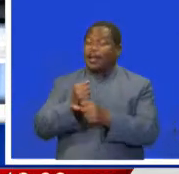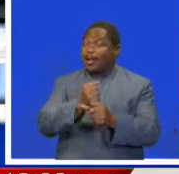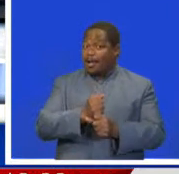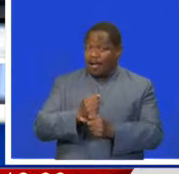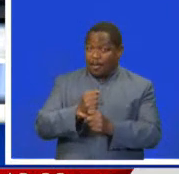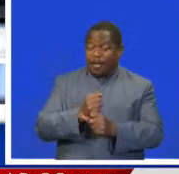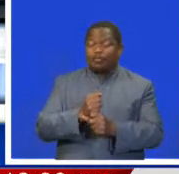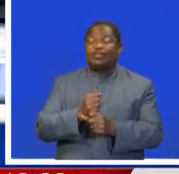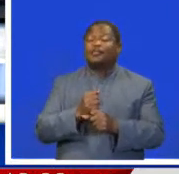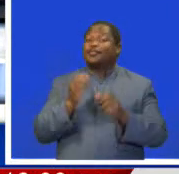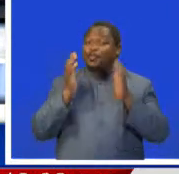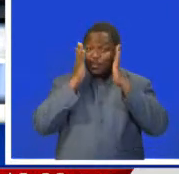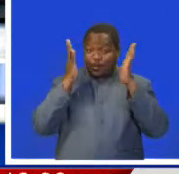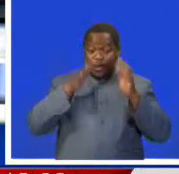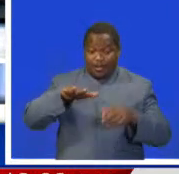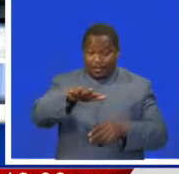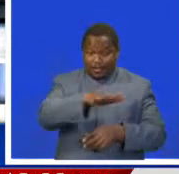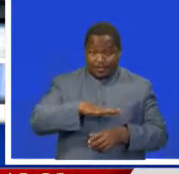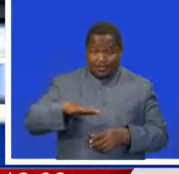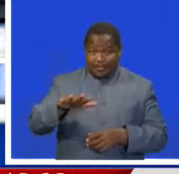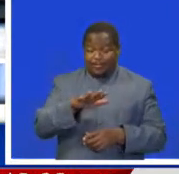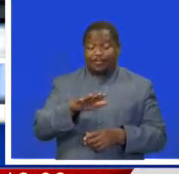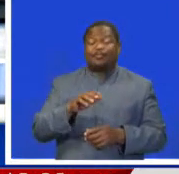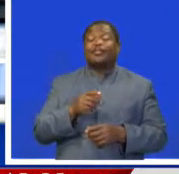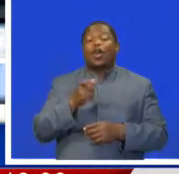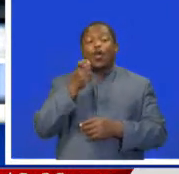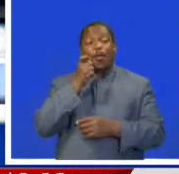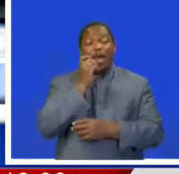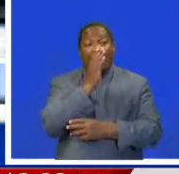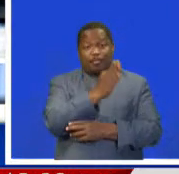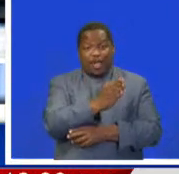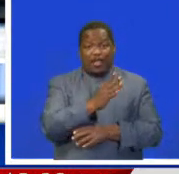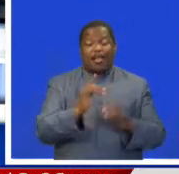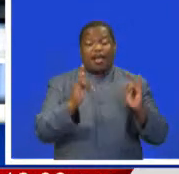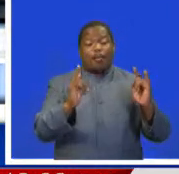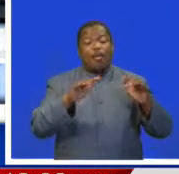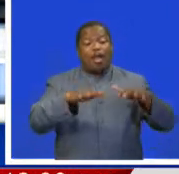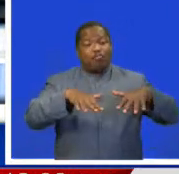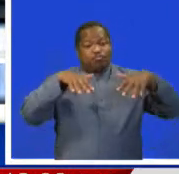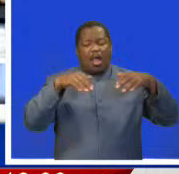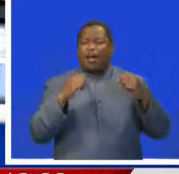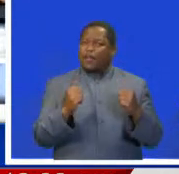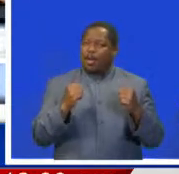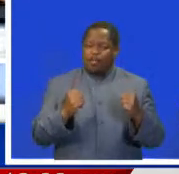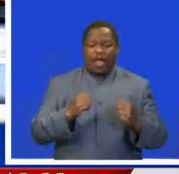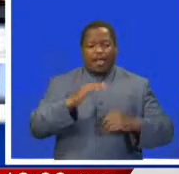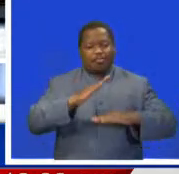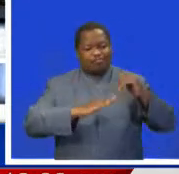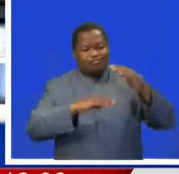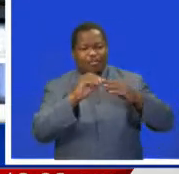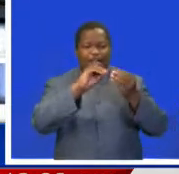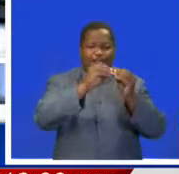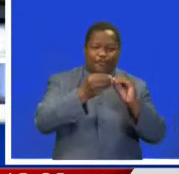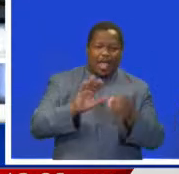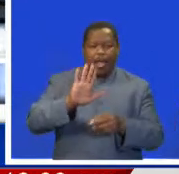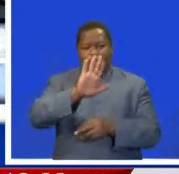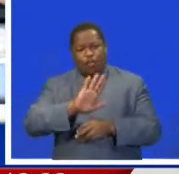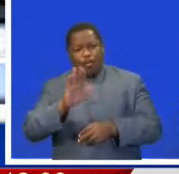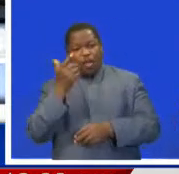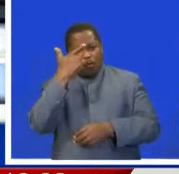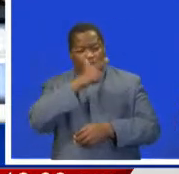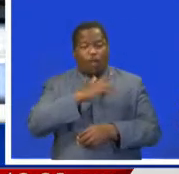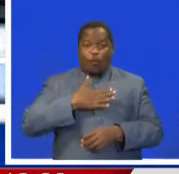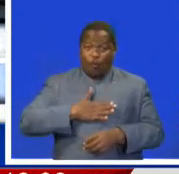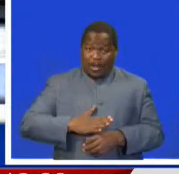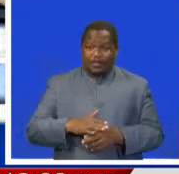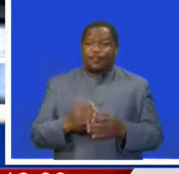besibuka sicela ukubuka khona lapha even tindzaba taye somhlolo national stadium solo kuyachubeka kuyakhiwa kasomhlolo kungathi ke